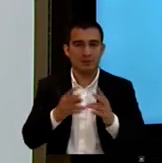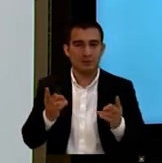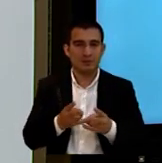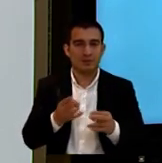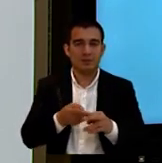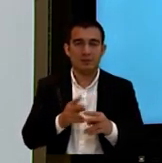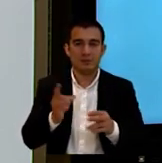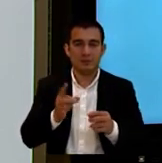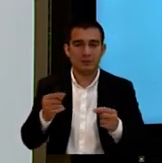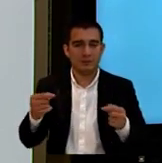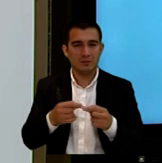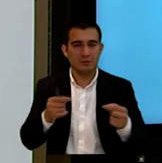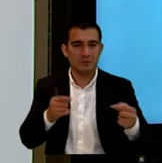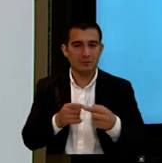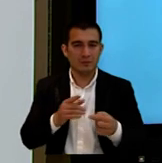o'tkizganimizda